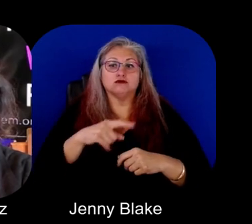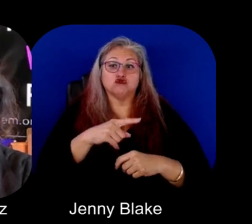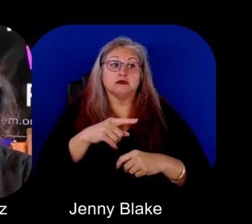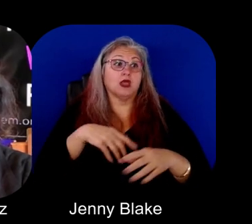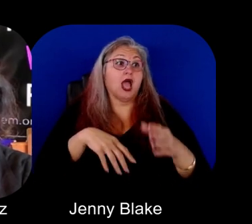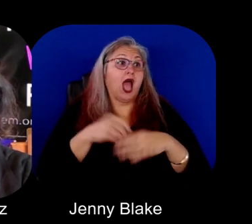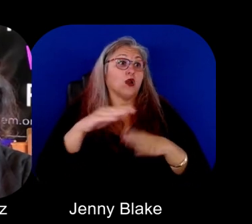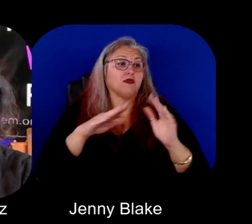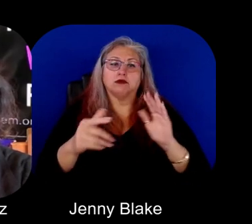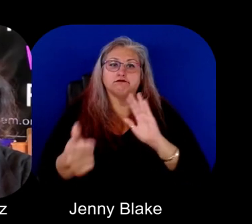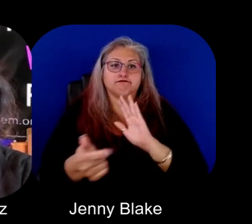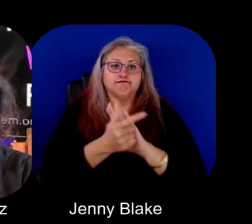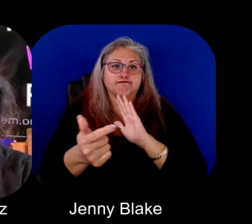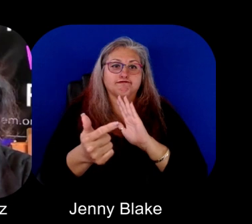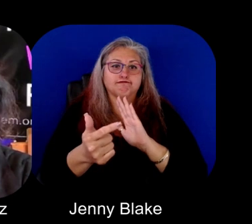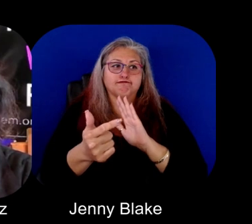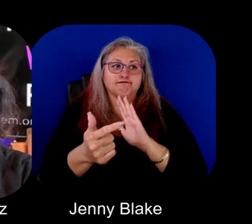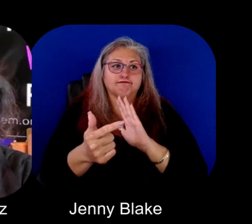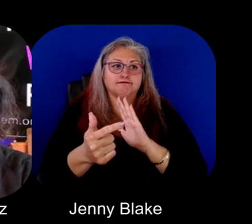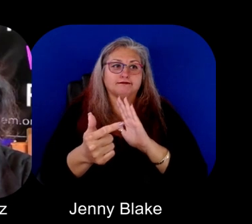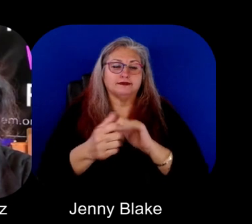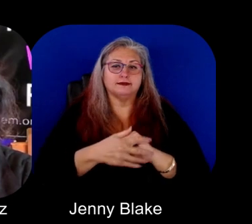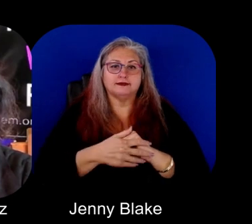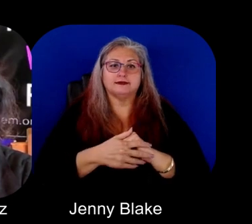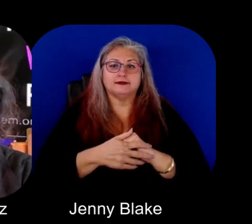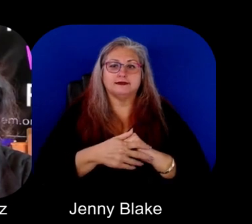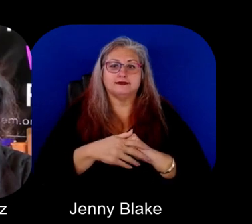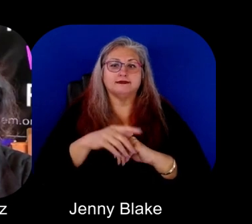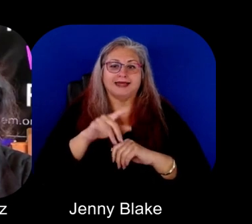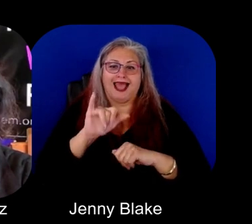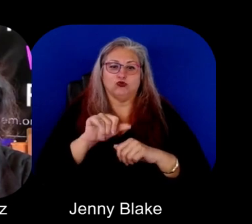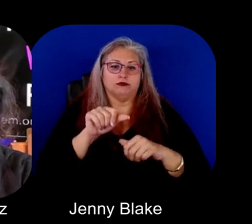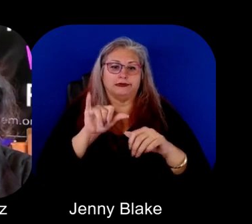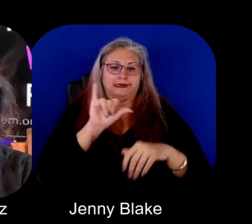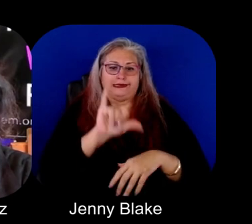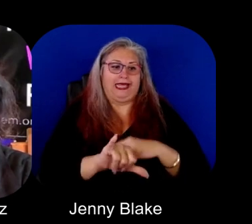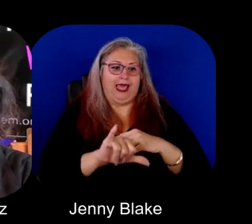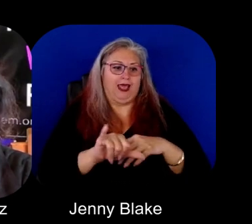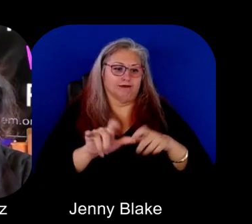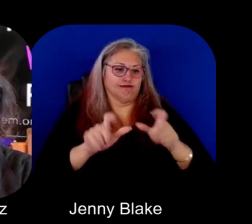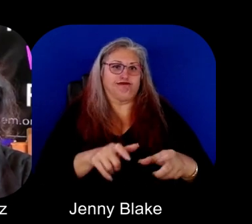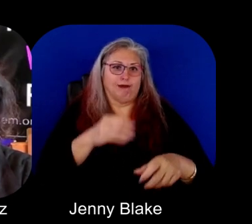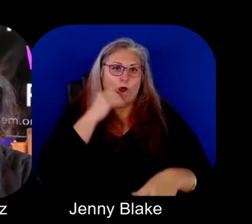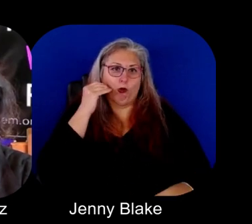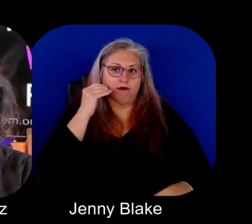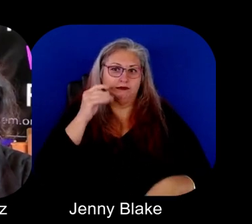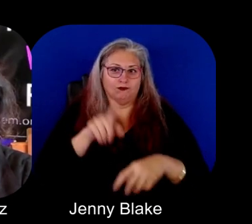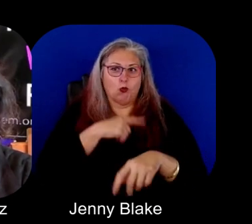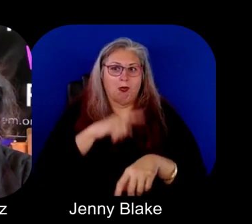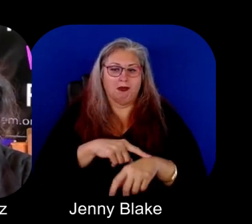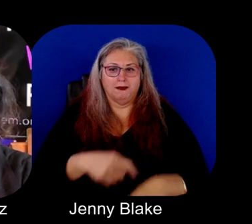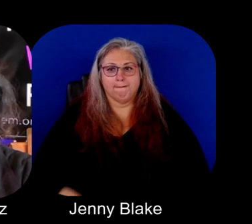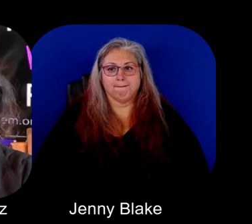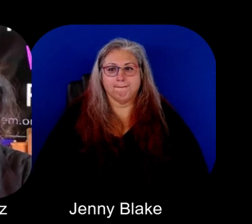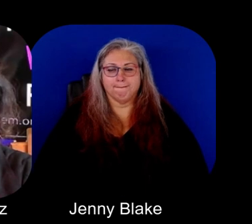And she was not allowed to leave the house for a while. طبعا هذا كان لأنه